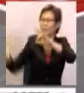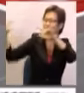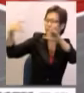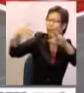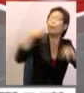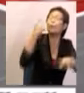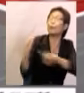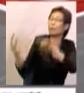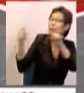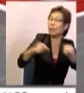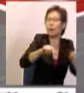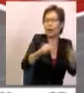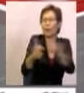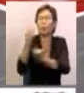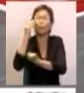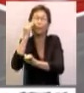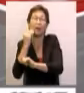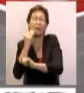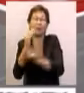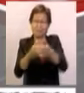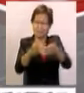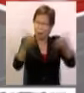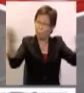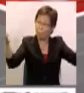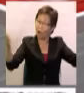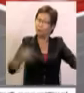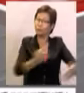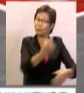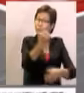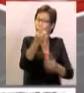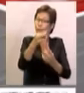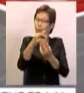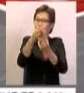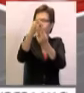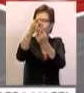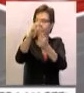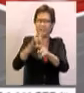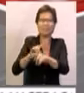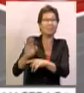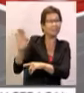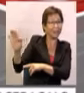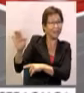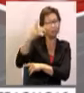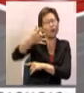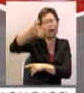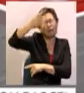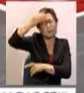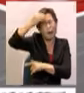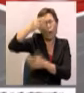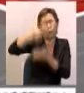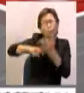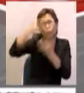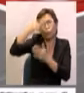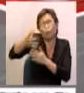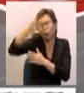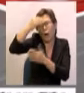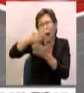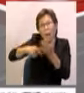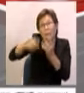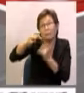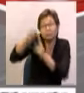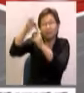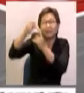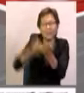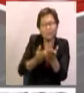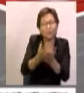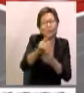Tun Dr. Mahathir Mohamad. Dan kabarnya ada sesuatu yang istimewa di sana. Ya, untuk mengetahui apa yang istimewa, kita akan